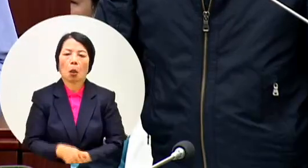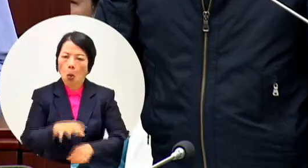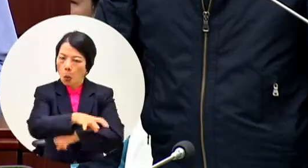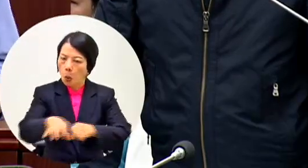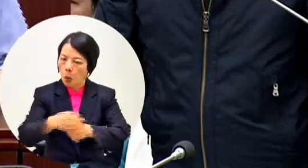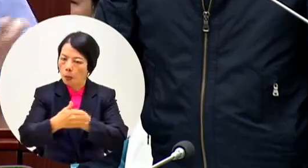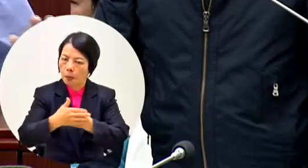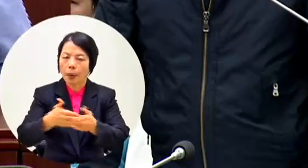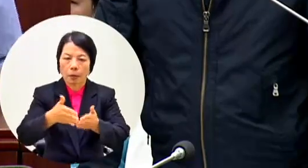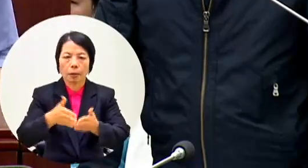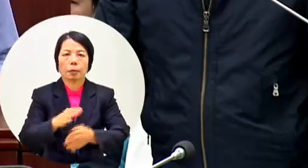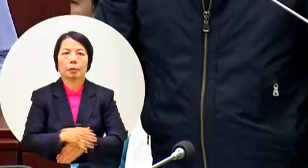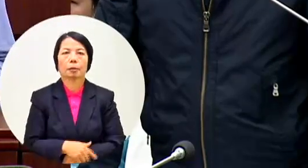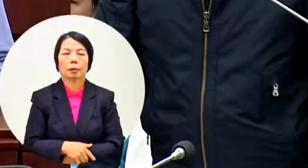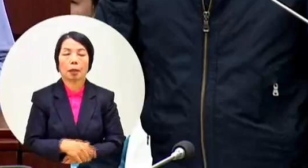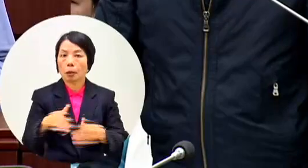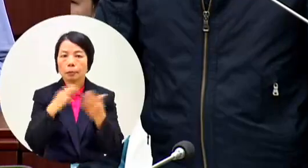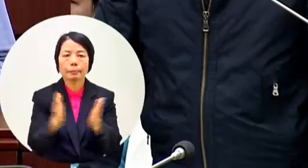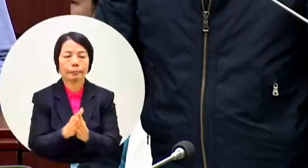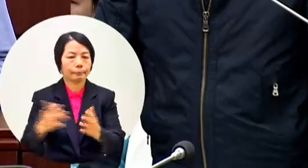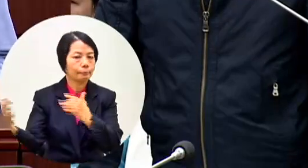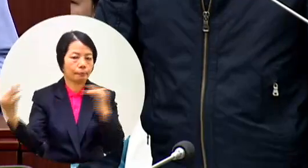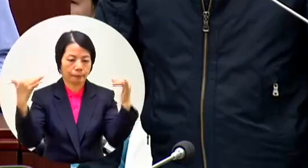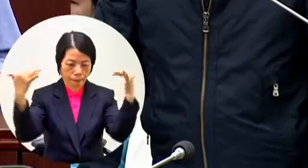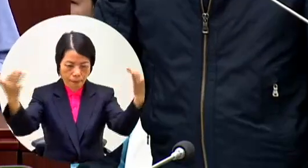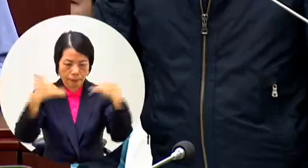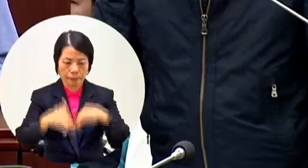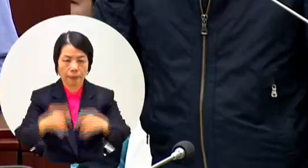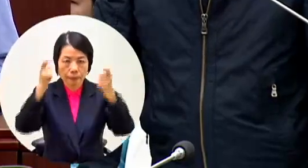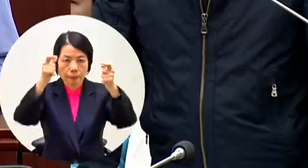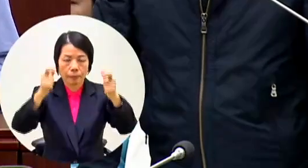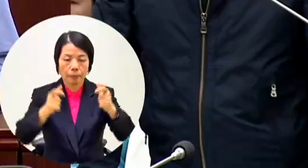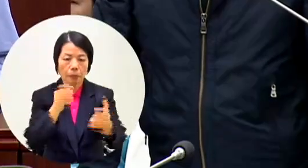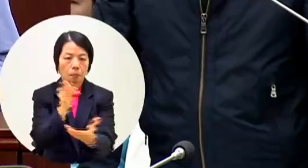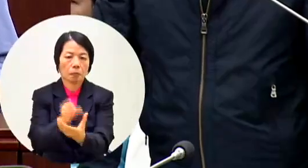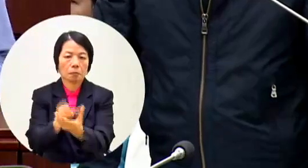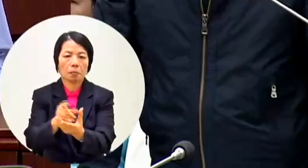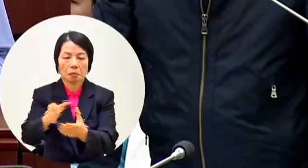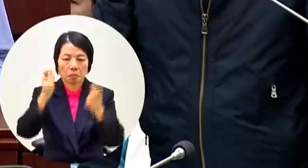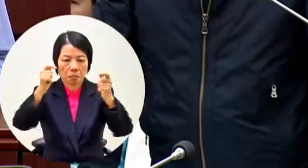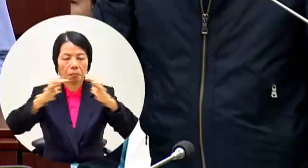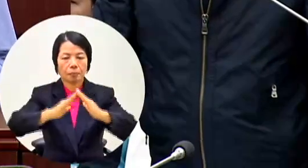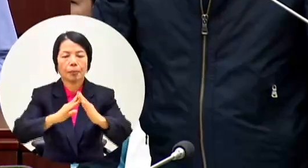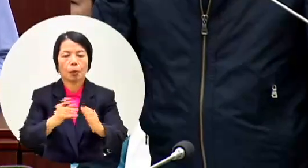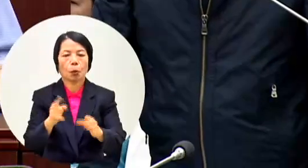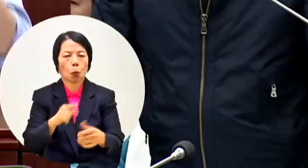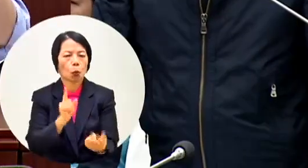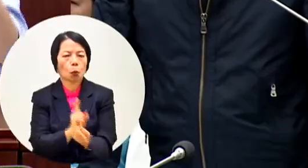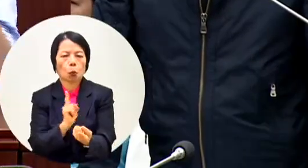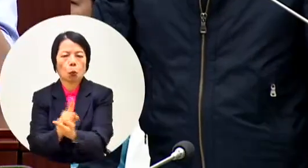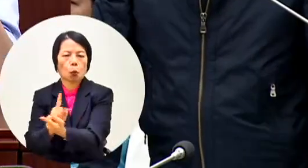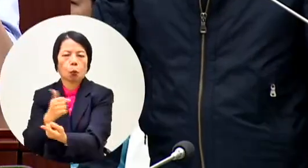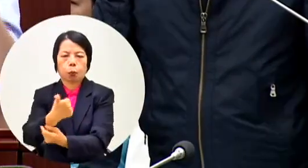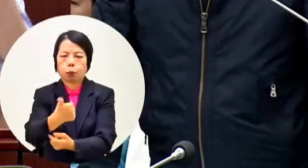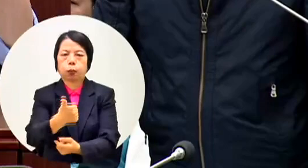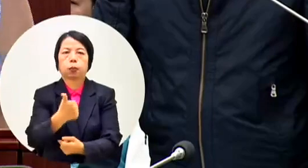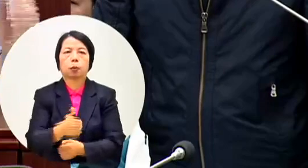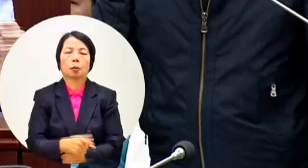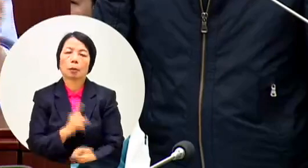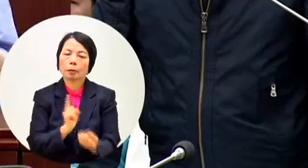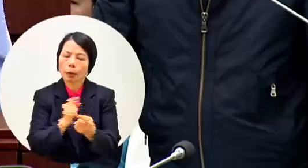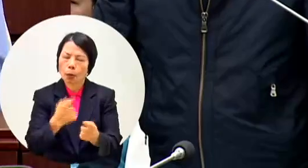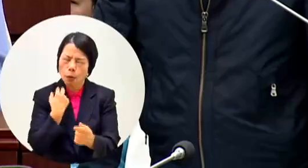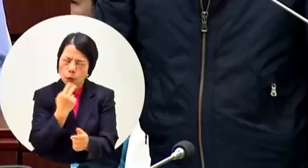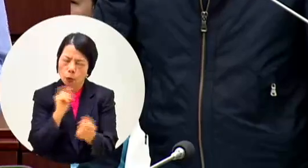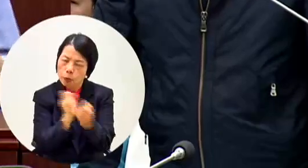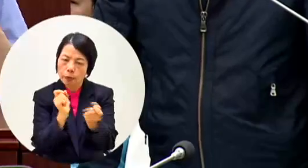资，我们这个政府是最友善的。你看最近我一直不停的拜访这些大企业家，就是一个讯号，